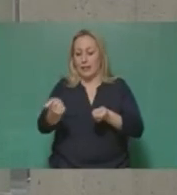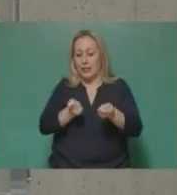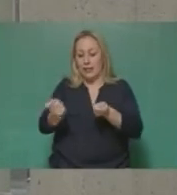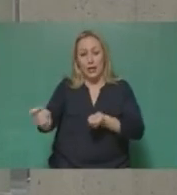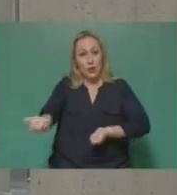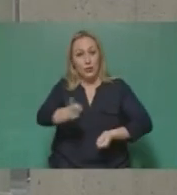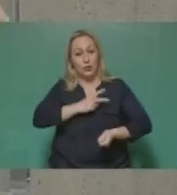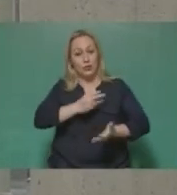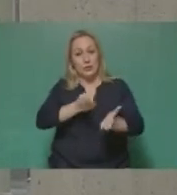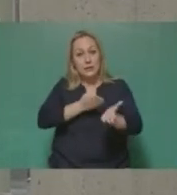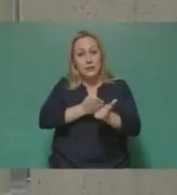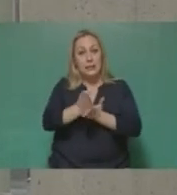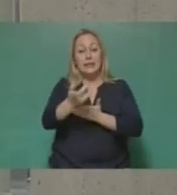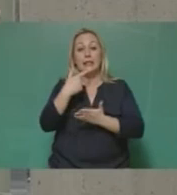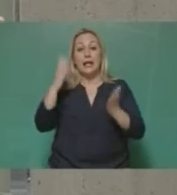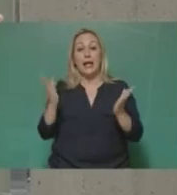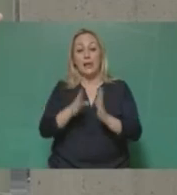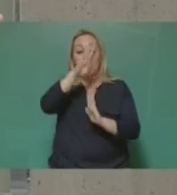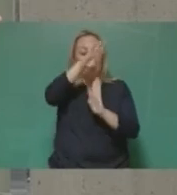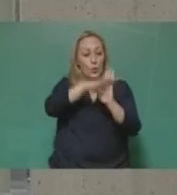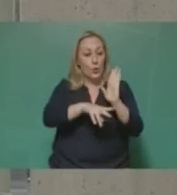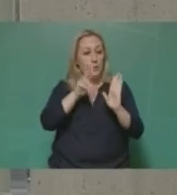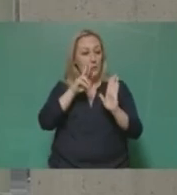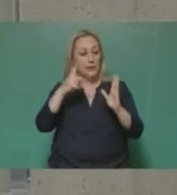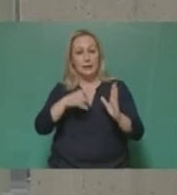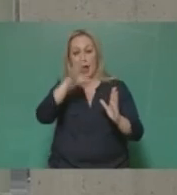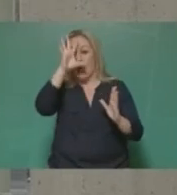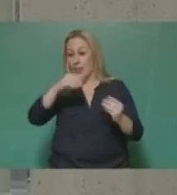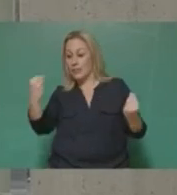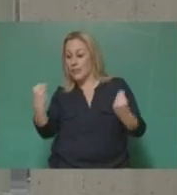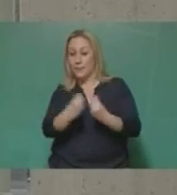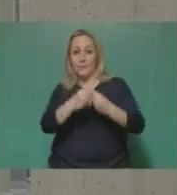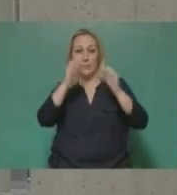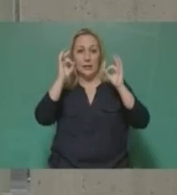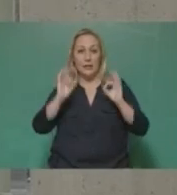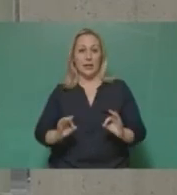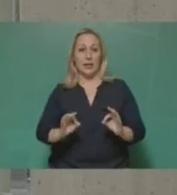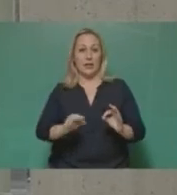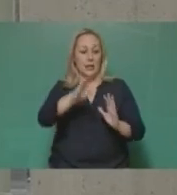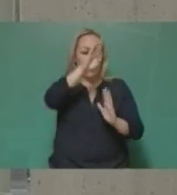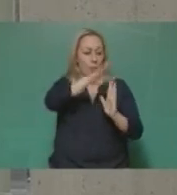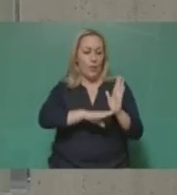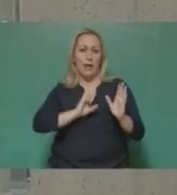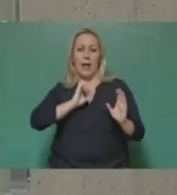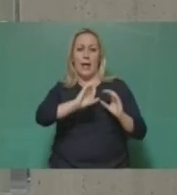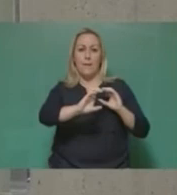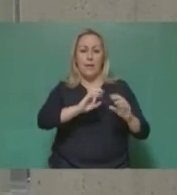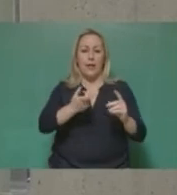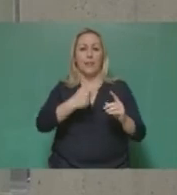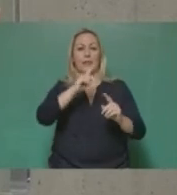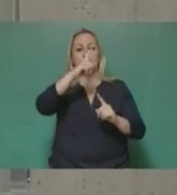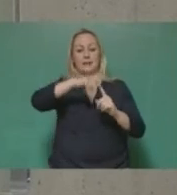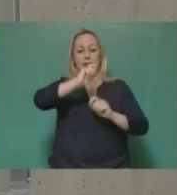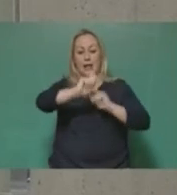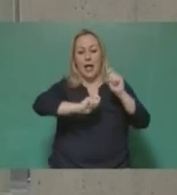και ένα εφικτό πρόγραμμα επενδύσεων και έργων και κοινωνικών παροχών